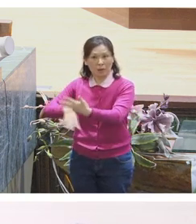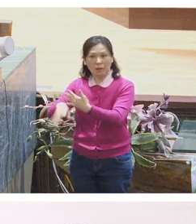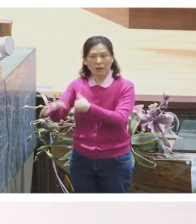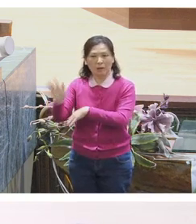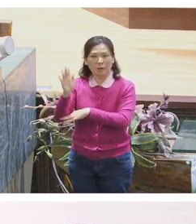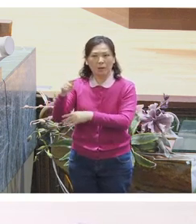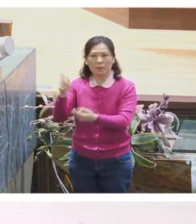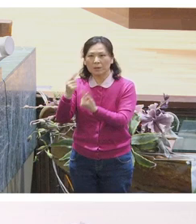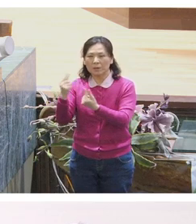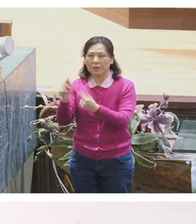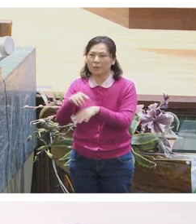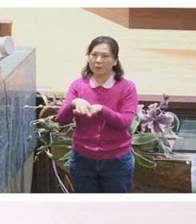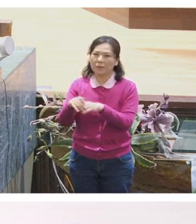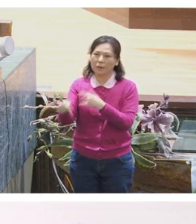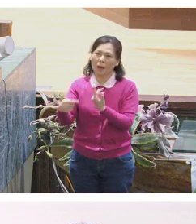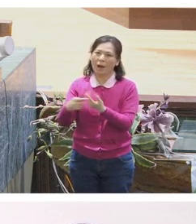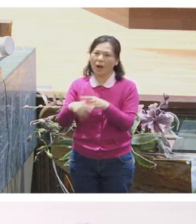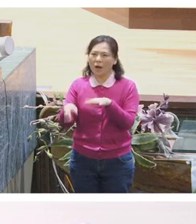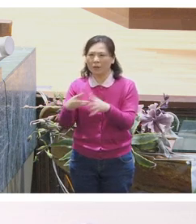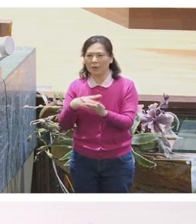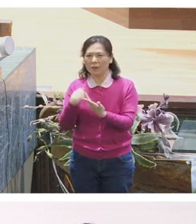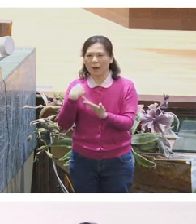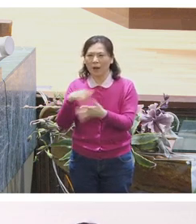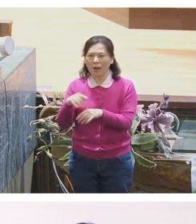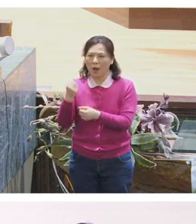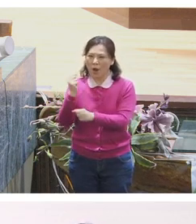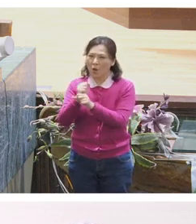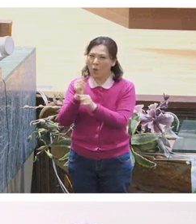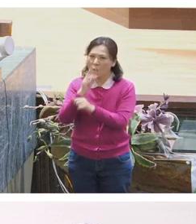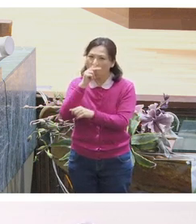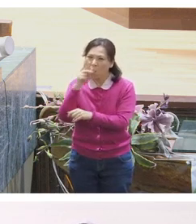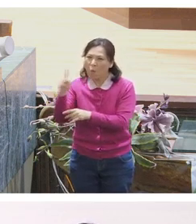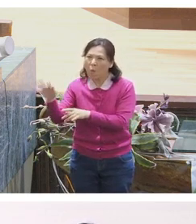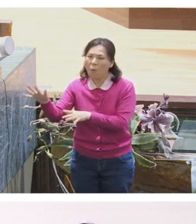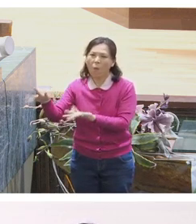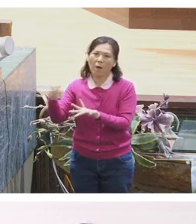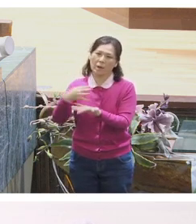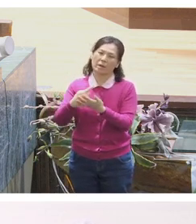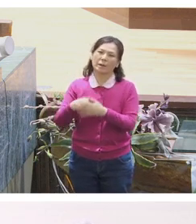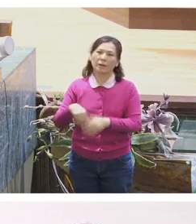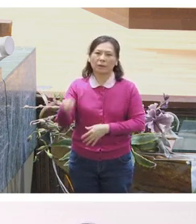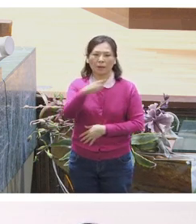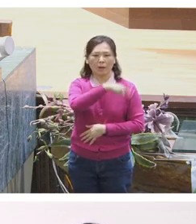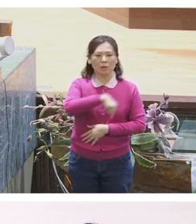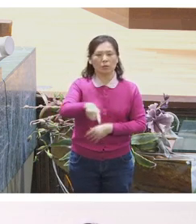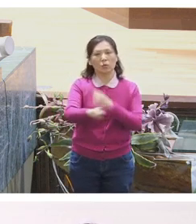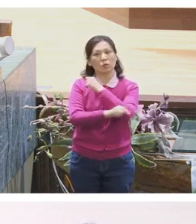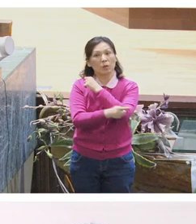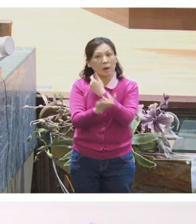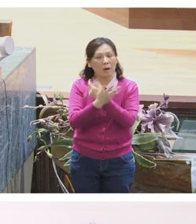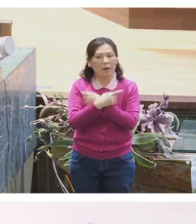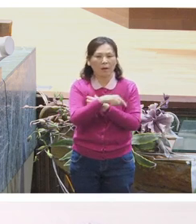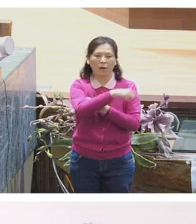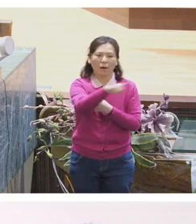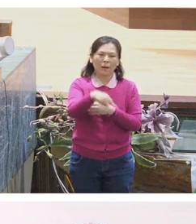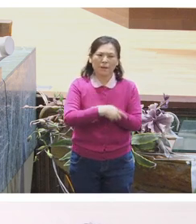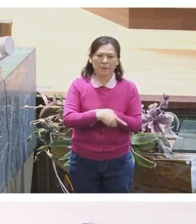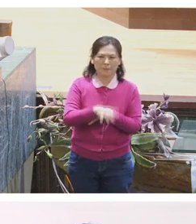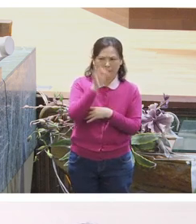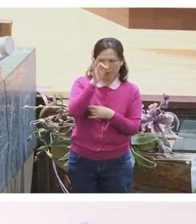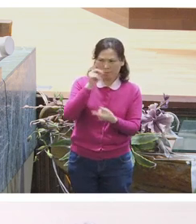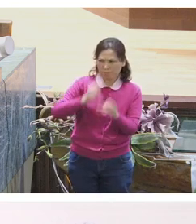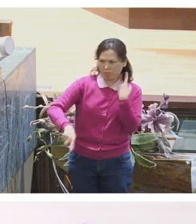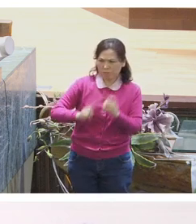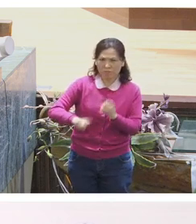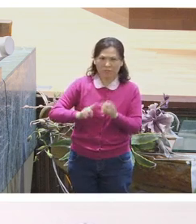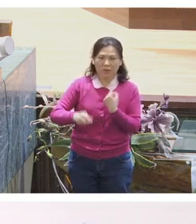持续给出交代的这些题目，但到最后还是靠每一个就是看不顺眼然后觉得我自己可以 做一些事情